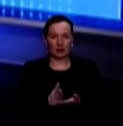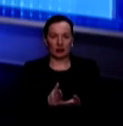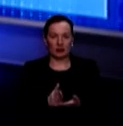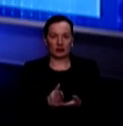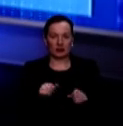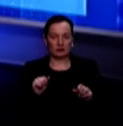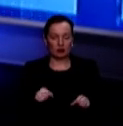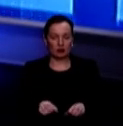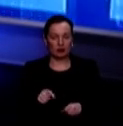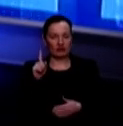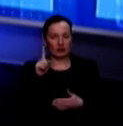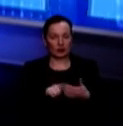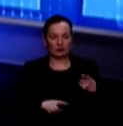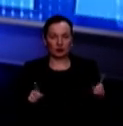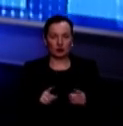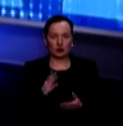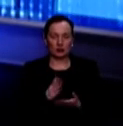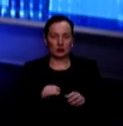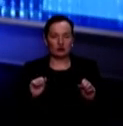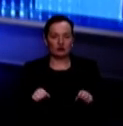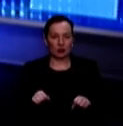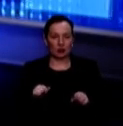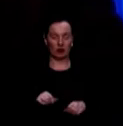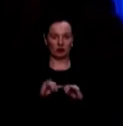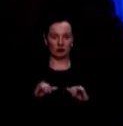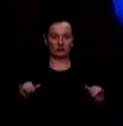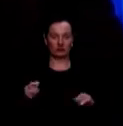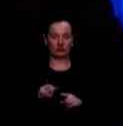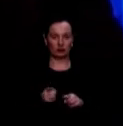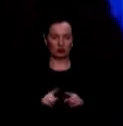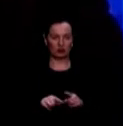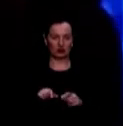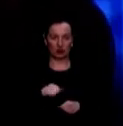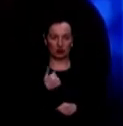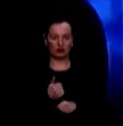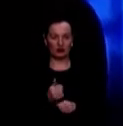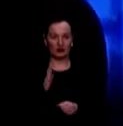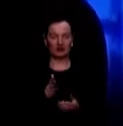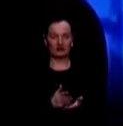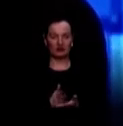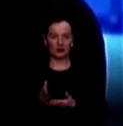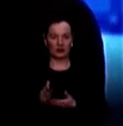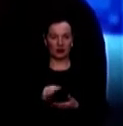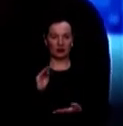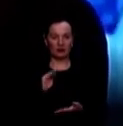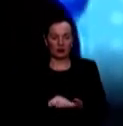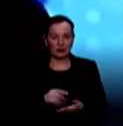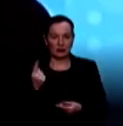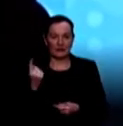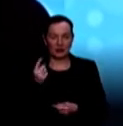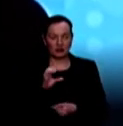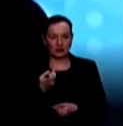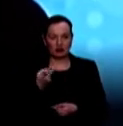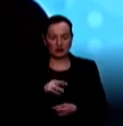що в них є змога розвиватися. Оце саме головне. Так, у стратегії вказано, що на 1 січня 2019